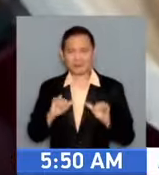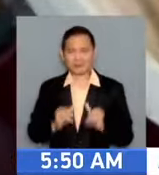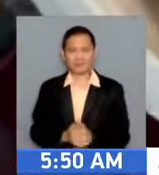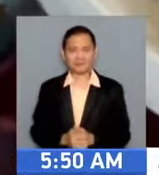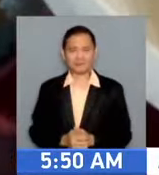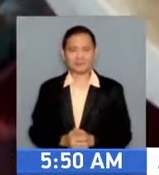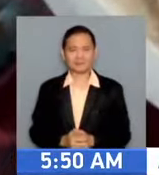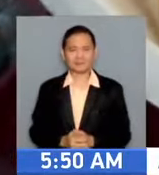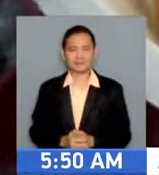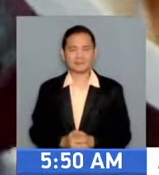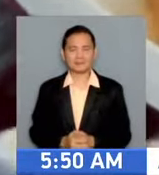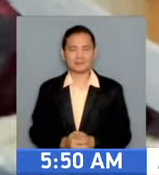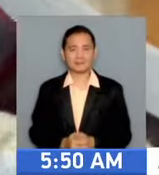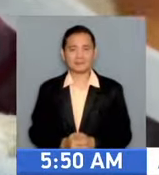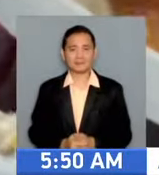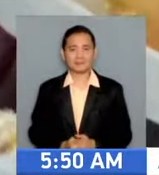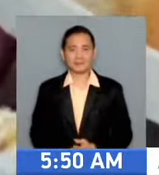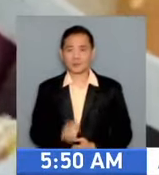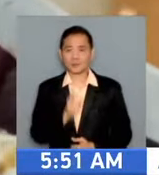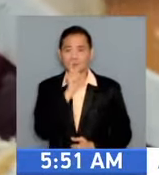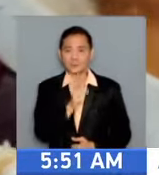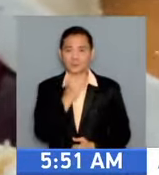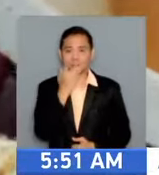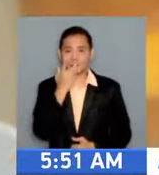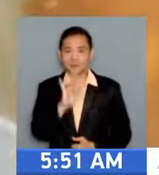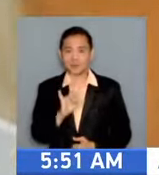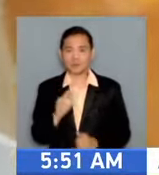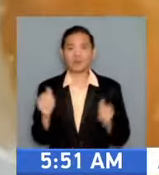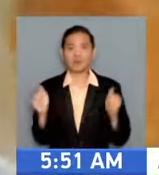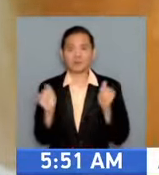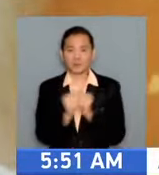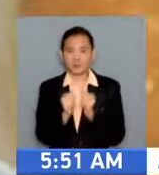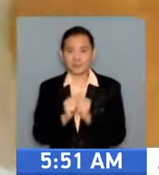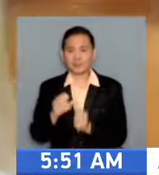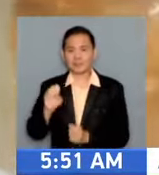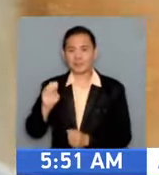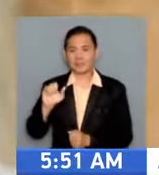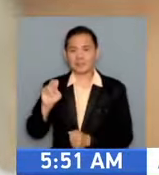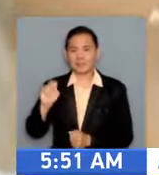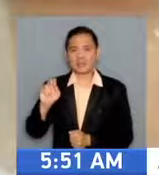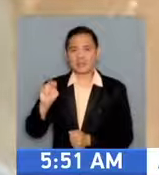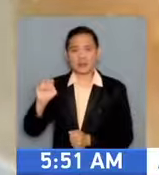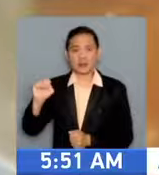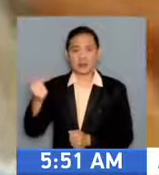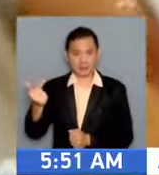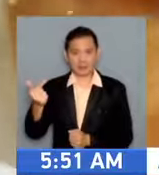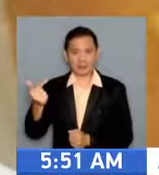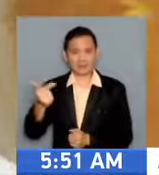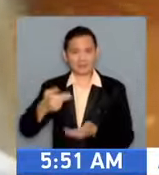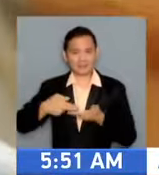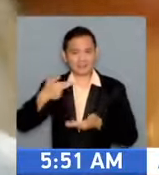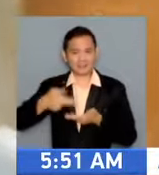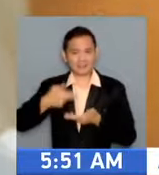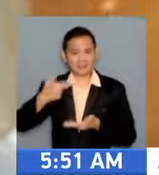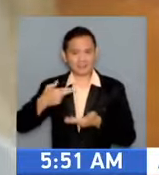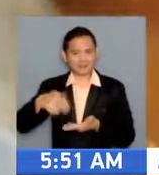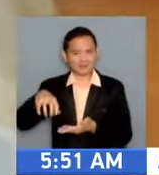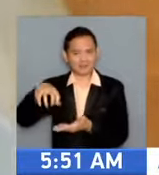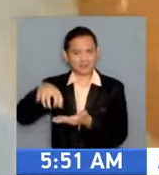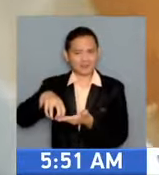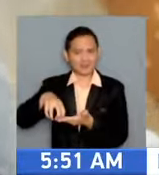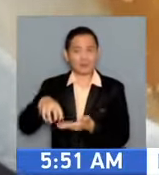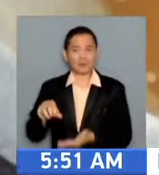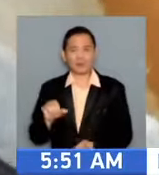sarap nito. Tapos napartiran mo pa ng sinangag, no? At ibang klase itong Paris na to natin. Dahil balita ko, sobrang